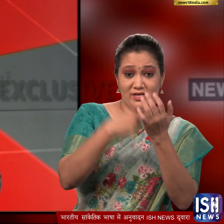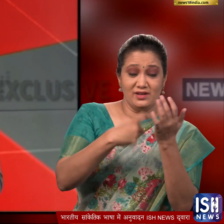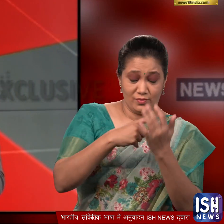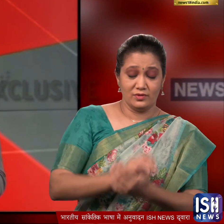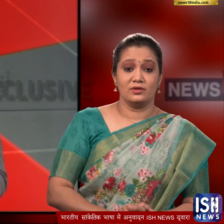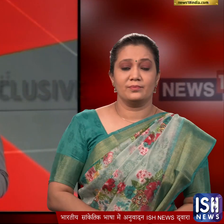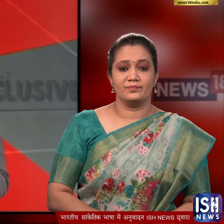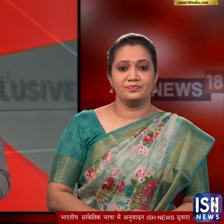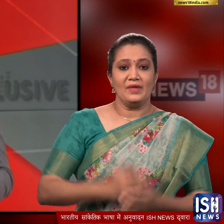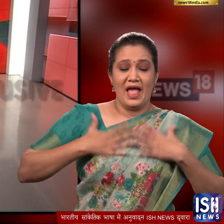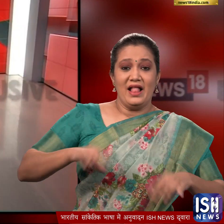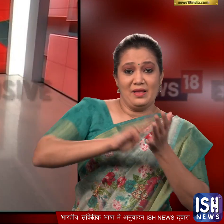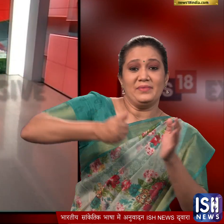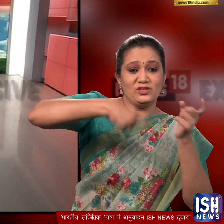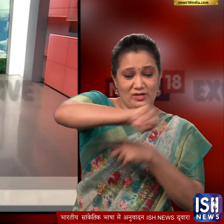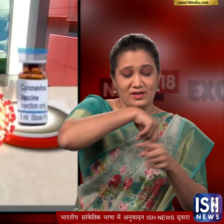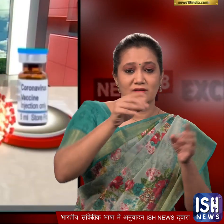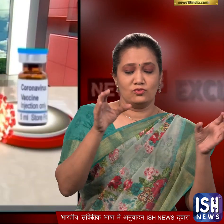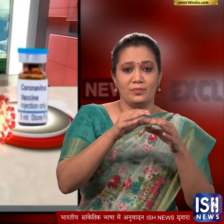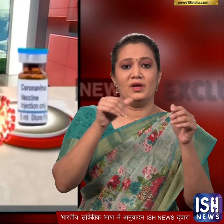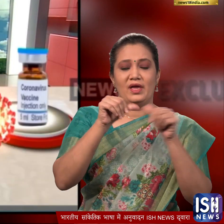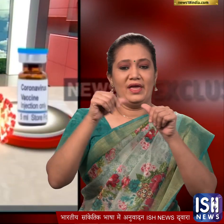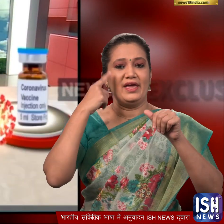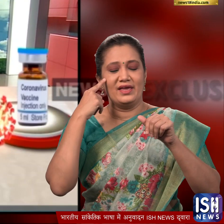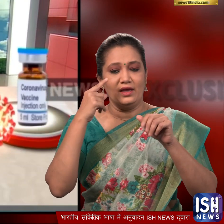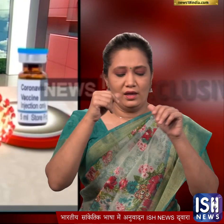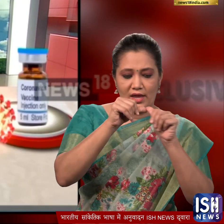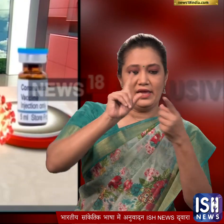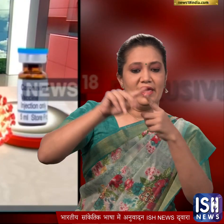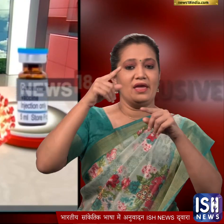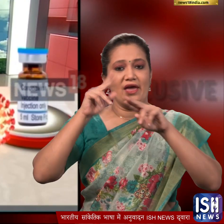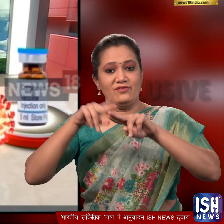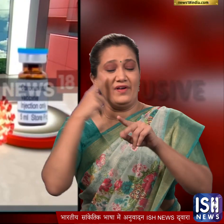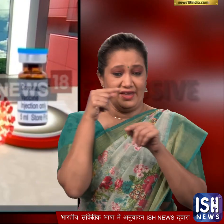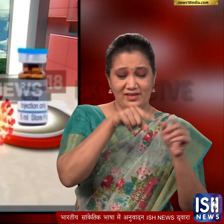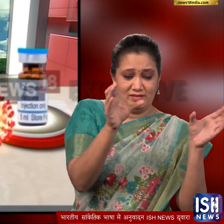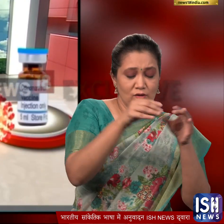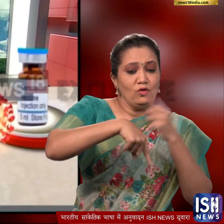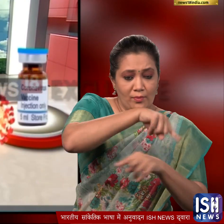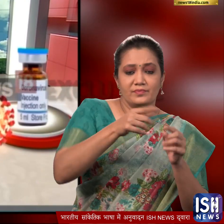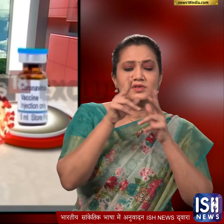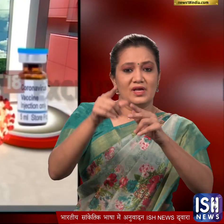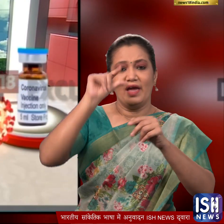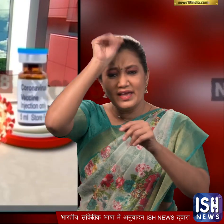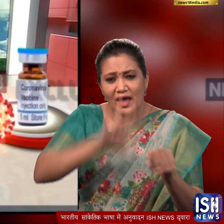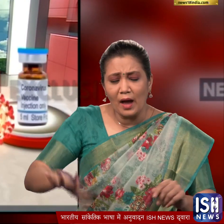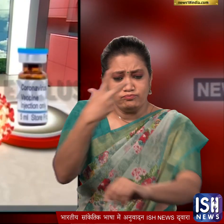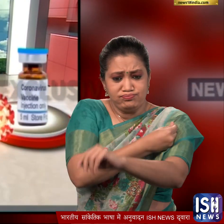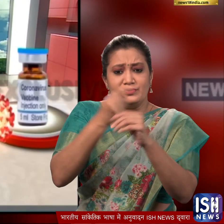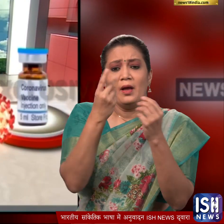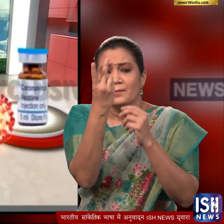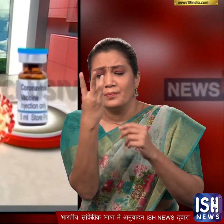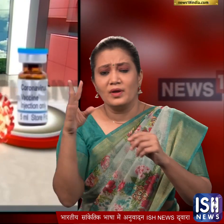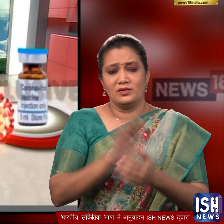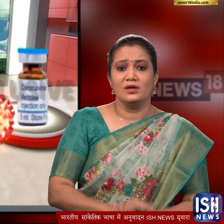न्यूज़ 18 के रवि सिंह की रिपोर्ट है कि स्वास्थ्य मंत्रालय की AEFI कमेटी की रिपोर्ट के मुताबिक देश भर में कोरोना का टीका